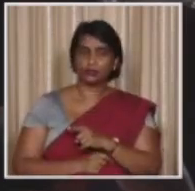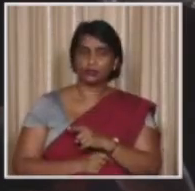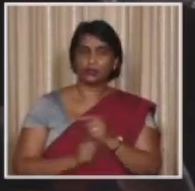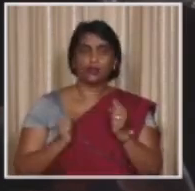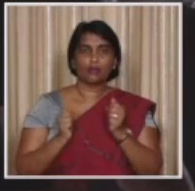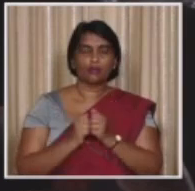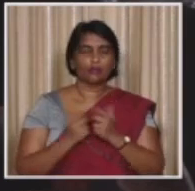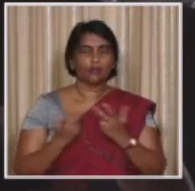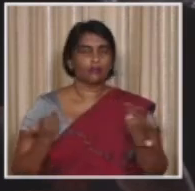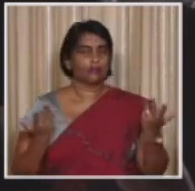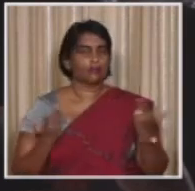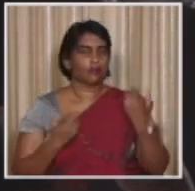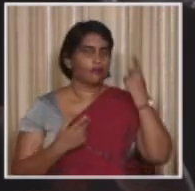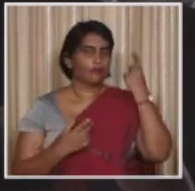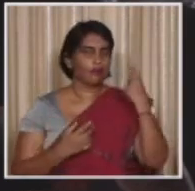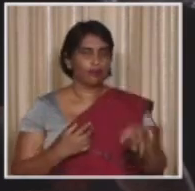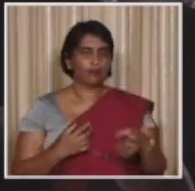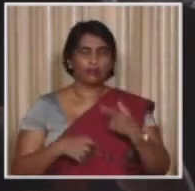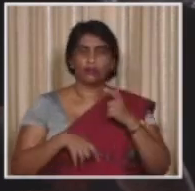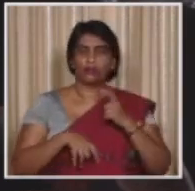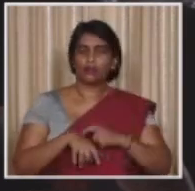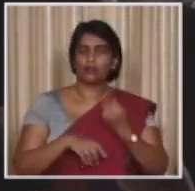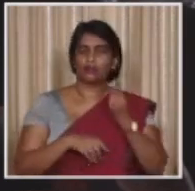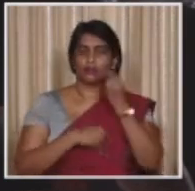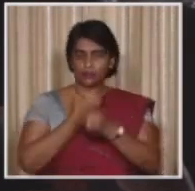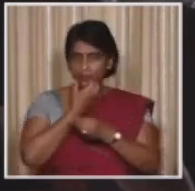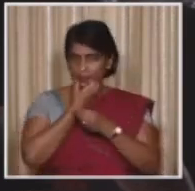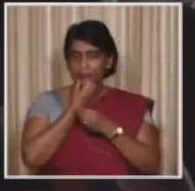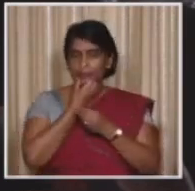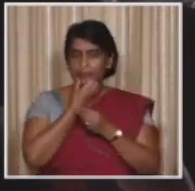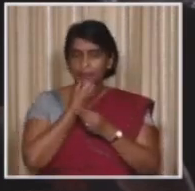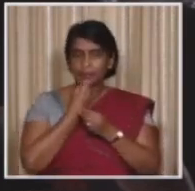කරන්න දෙයක් නැති හින්දා ඒකට අවස්ථාව දෙනකොට